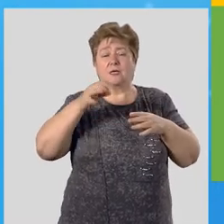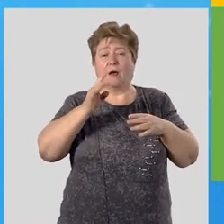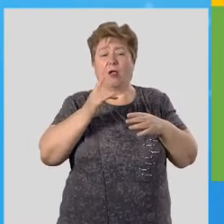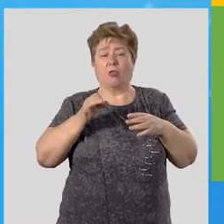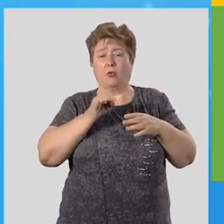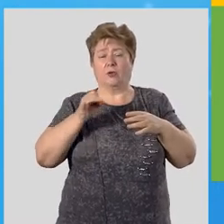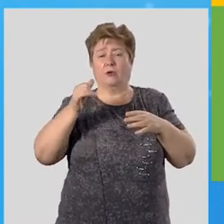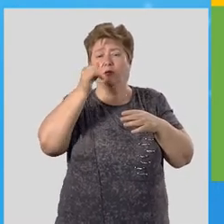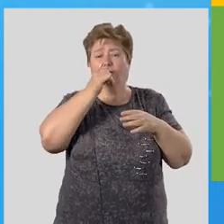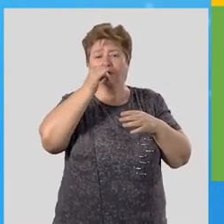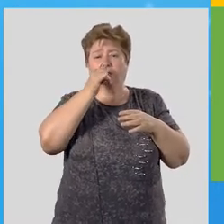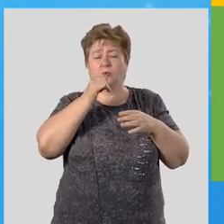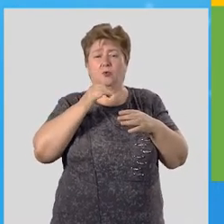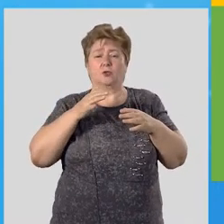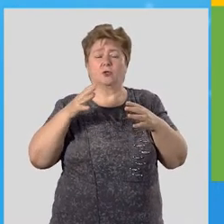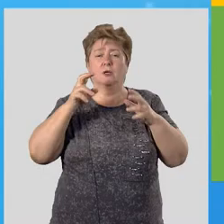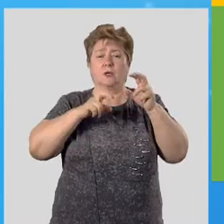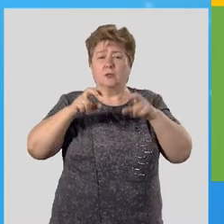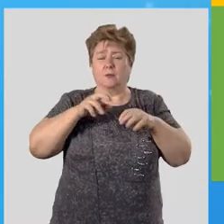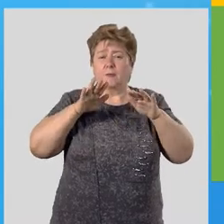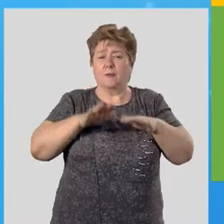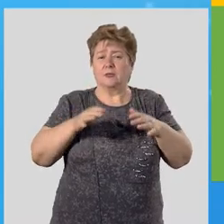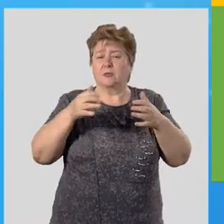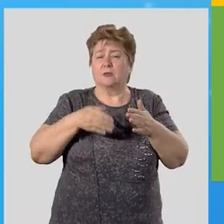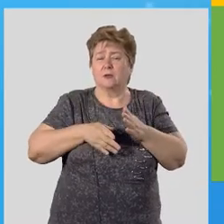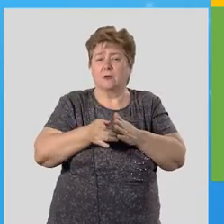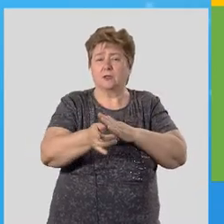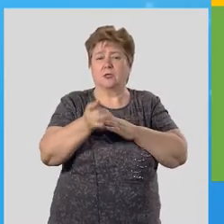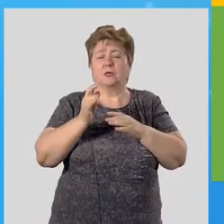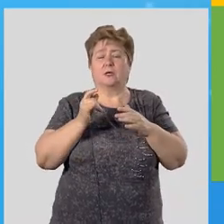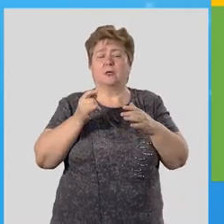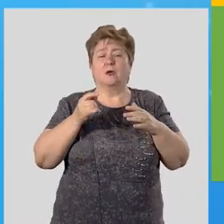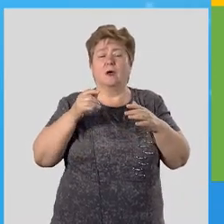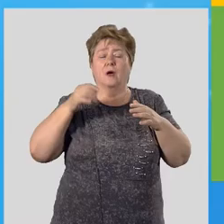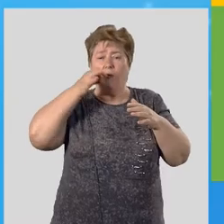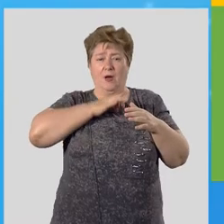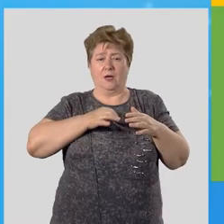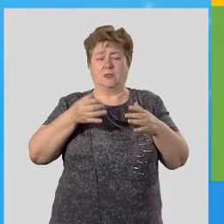геологии невозможен поиск месторождений полезных ископаемых.